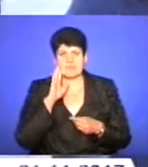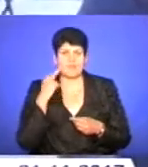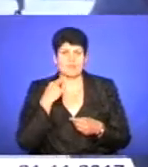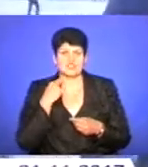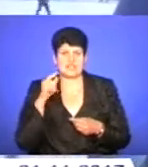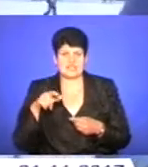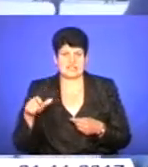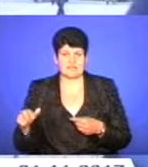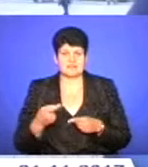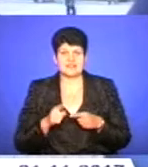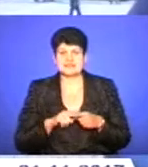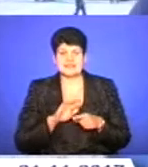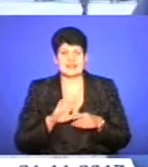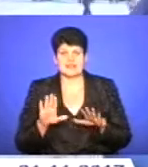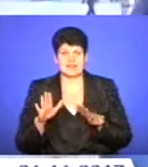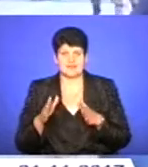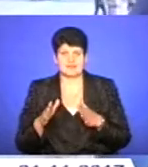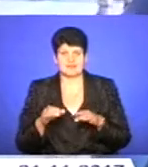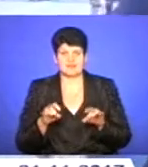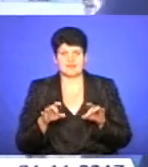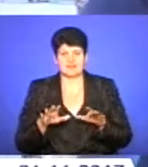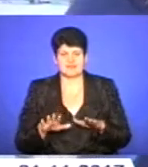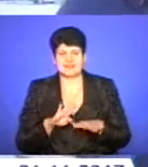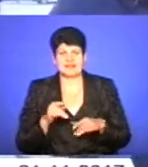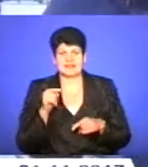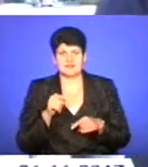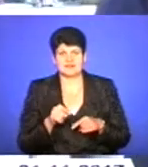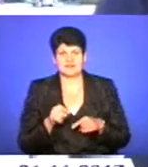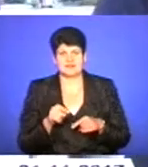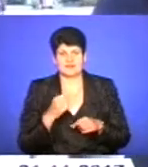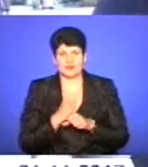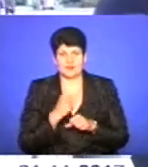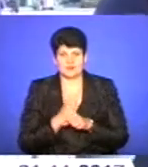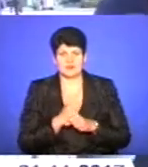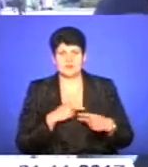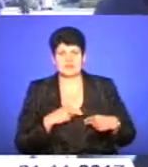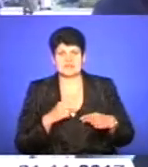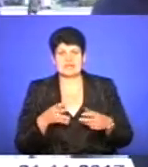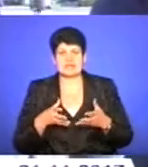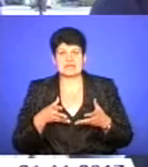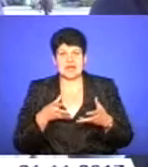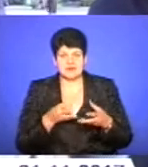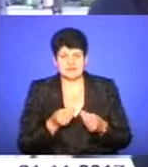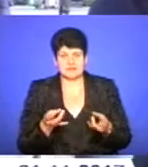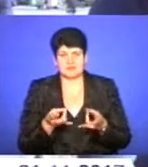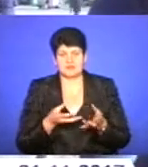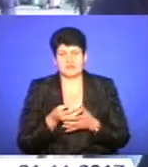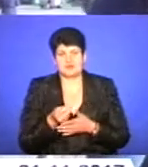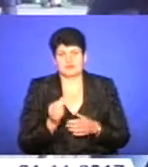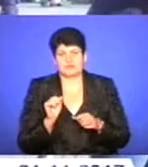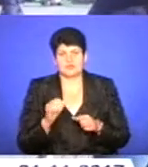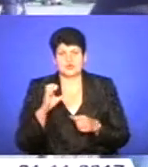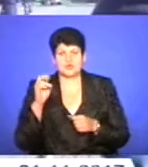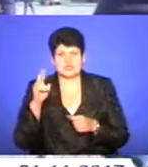не варіант рішення проблеми. Абсолютно. Ніхто не на ті важелі тиснуть. На працедавців, можливо, впливати, можливо, якісь робити